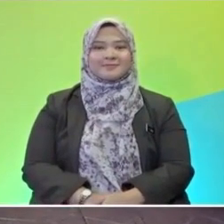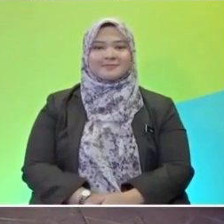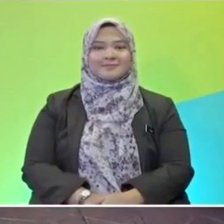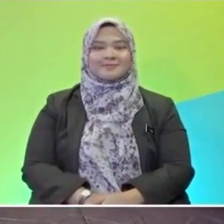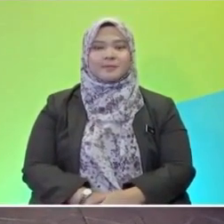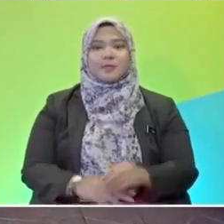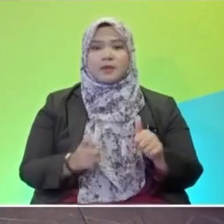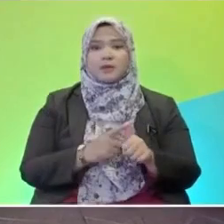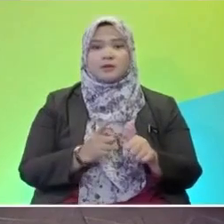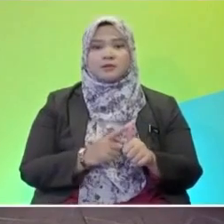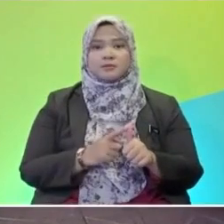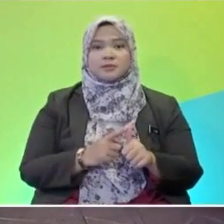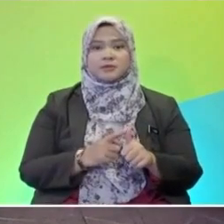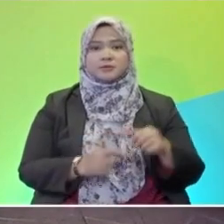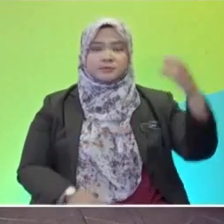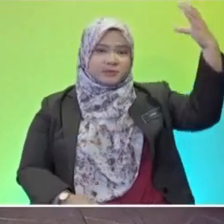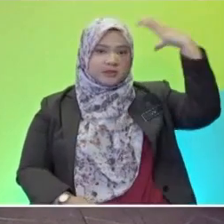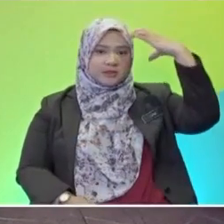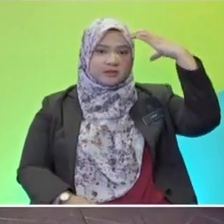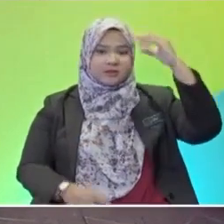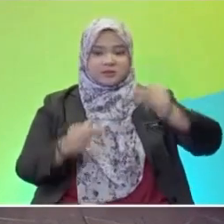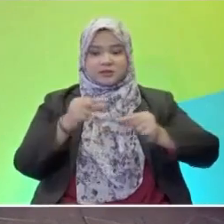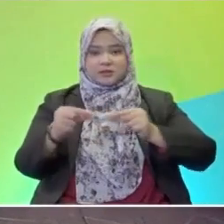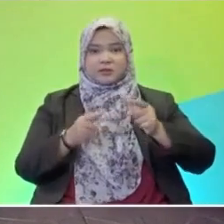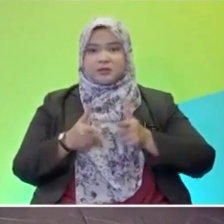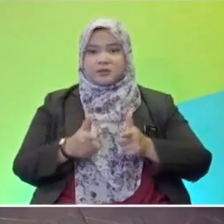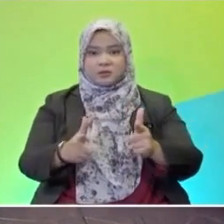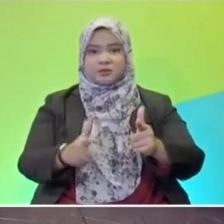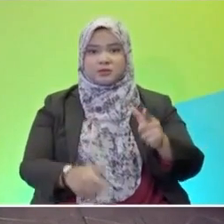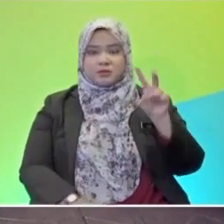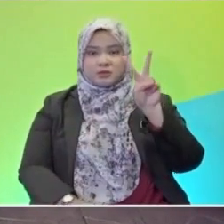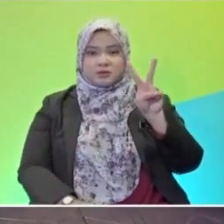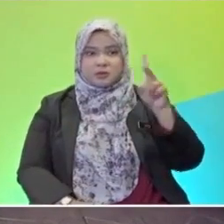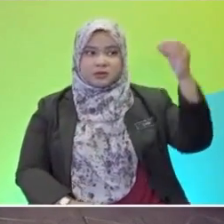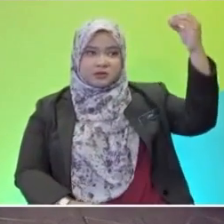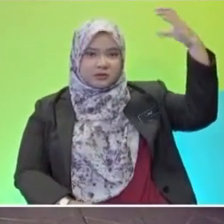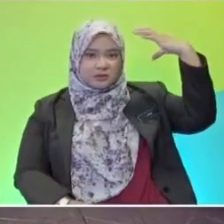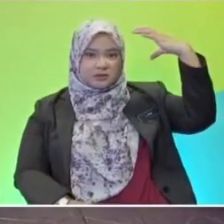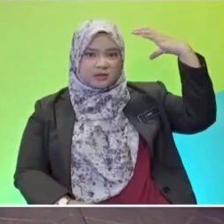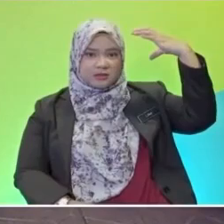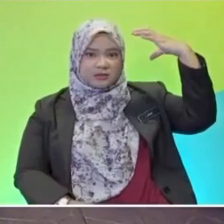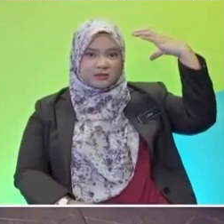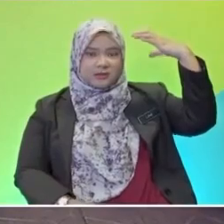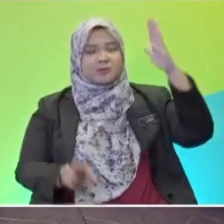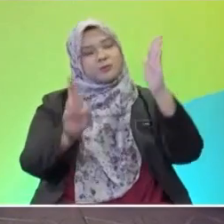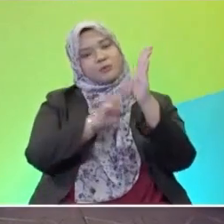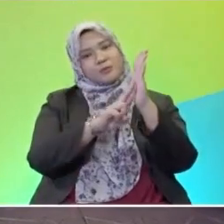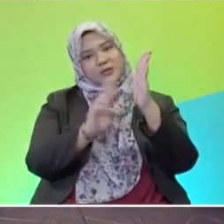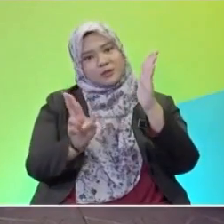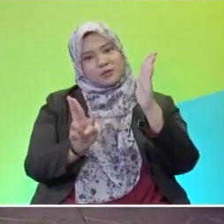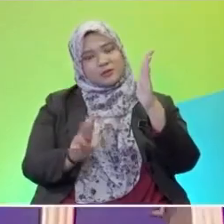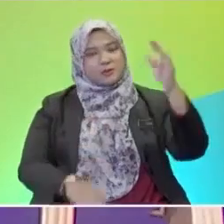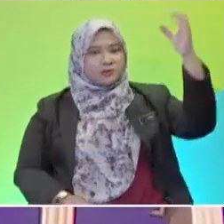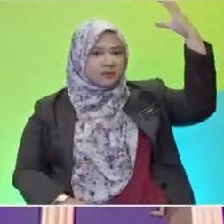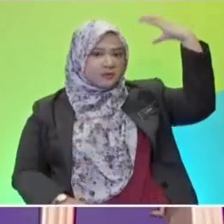pantulan cahaya dan ketiga pembiasan cahaya Oke mungkin untuk dapatkan bolehlah